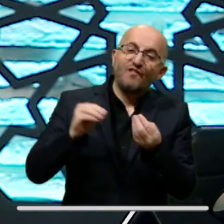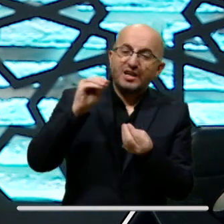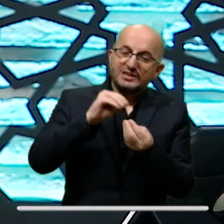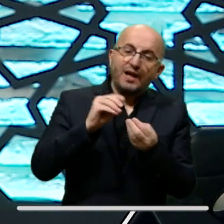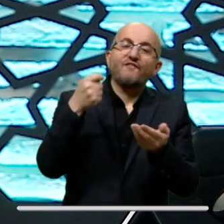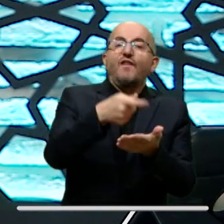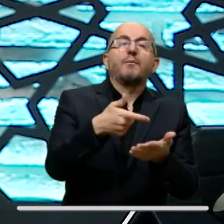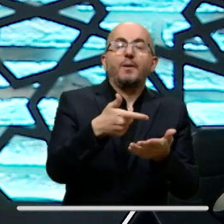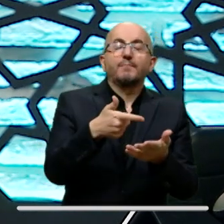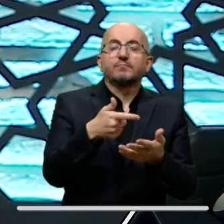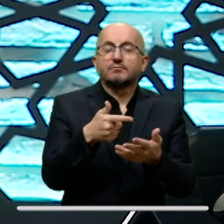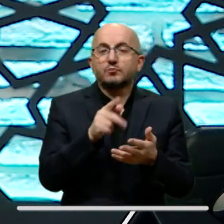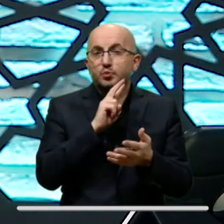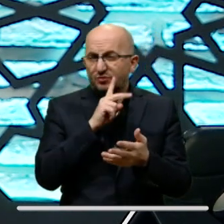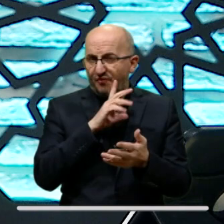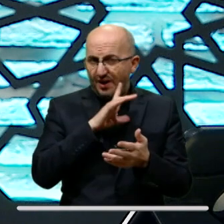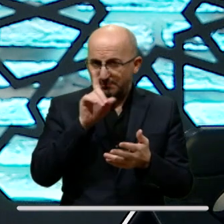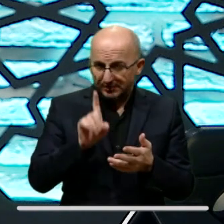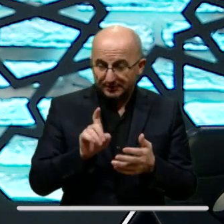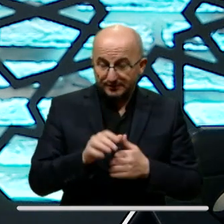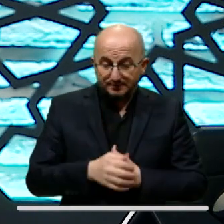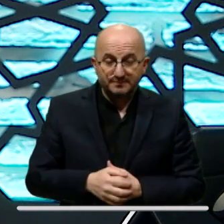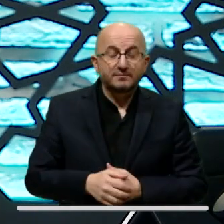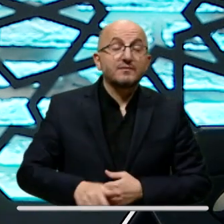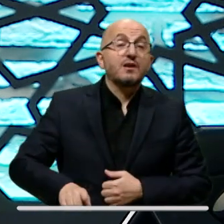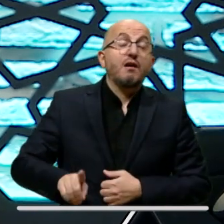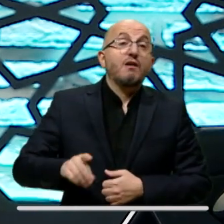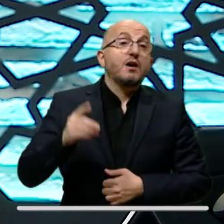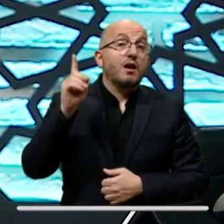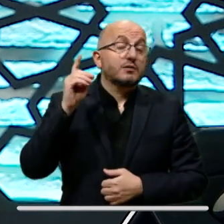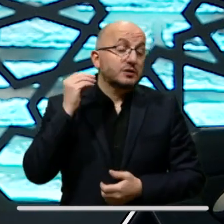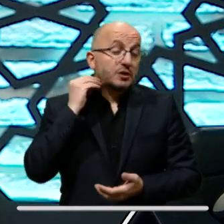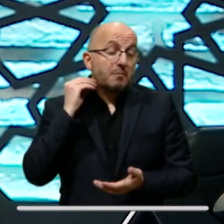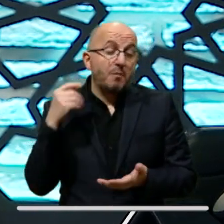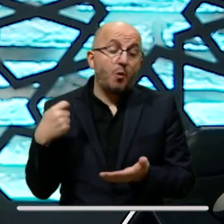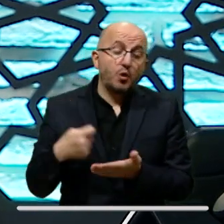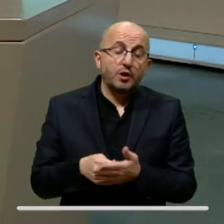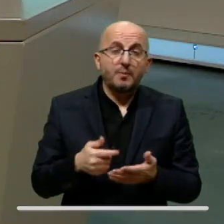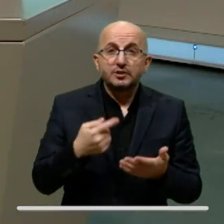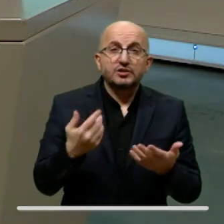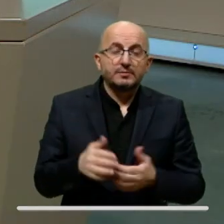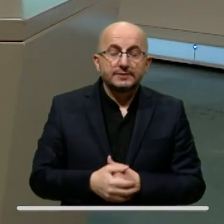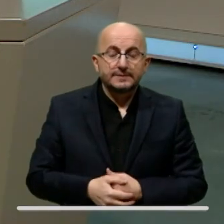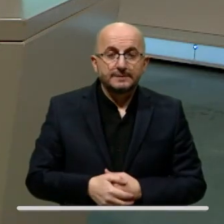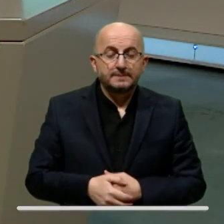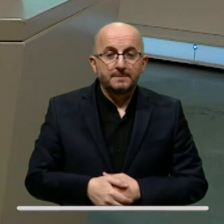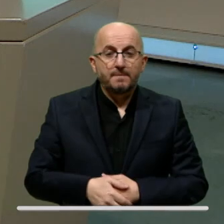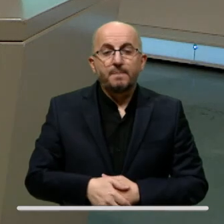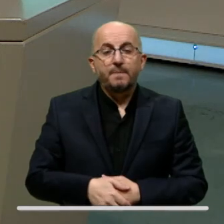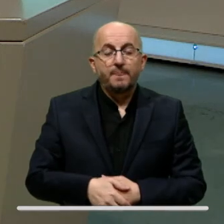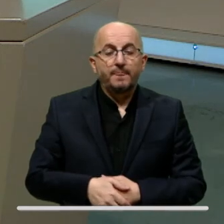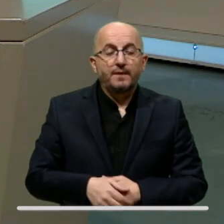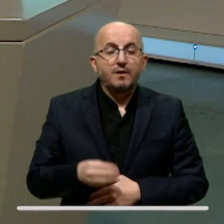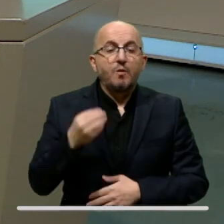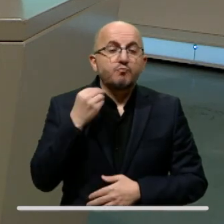hocam. Allah kolaylıklar versin Aykan Bey. Cenab-ı Allah borçlarımızı ödemeyi nasip etsin. Ankara'ya selamlar. Ne dersiniz hocam? Yani